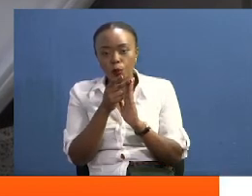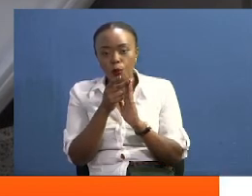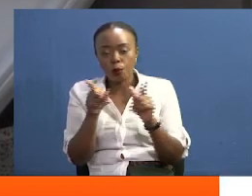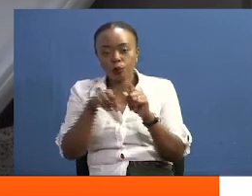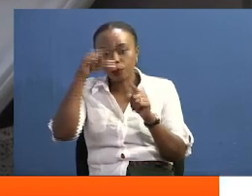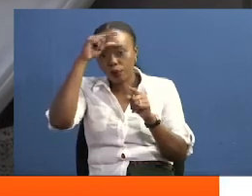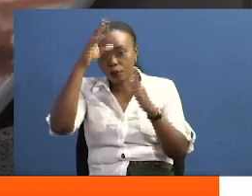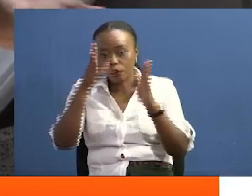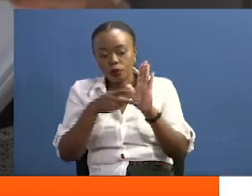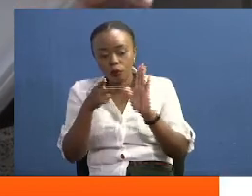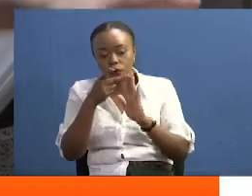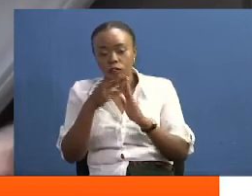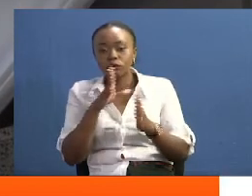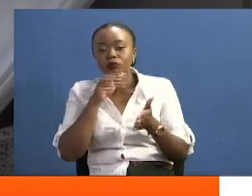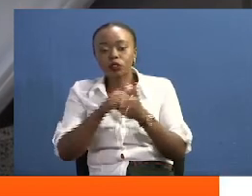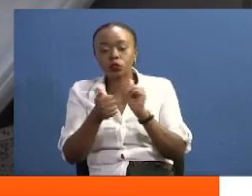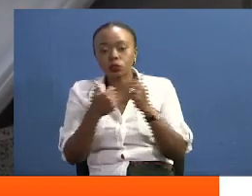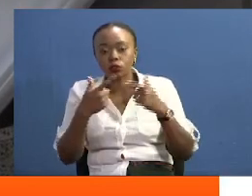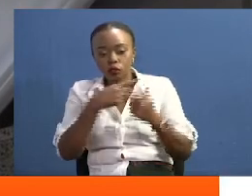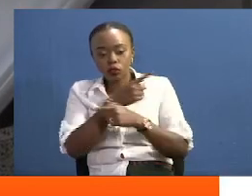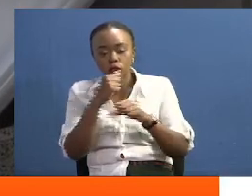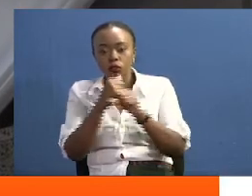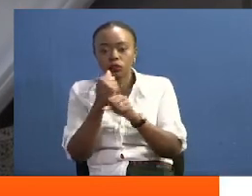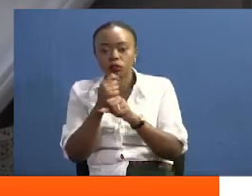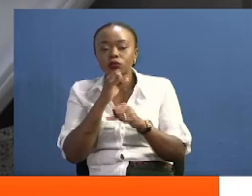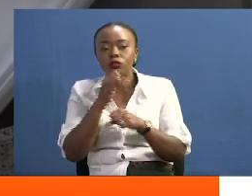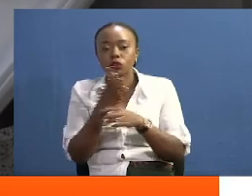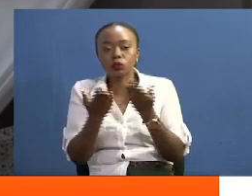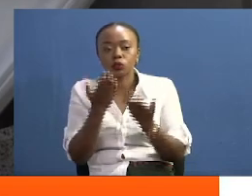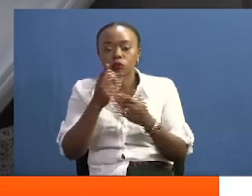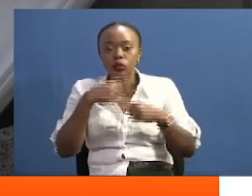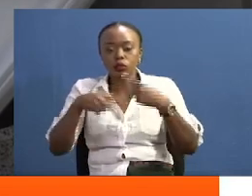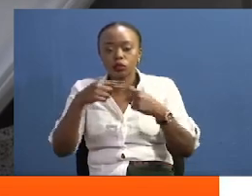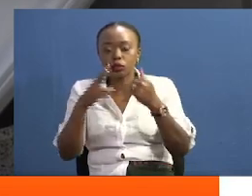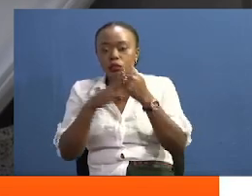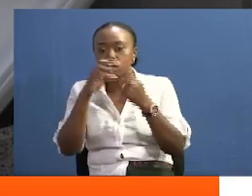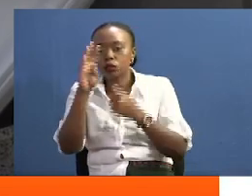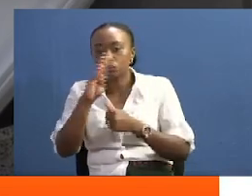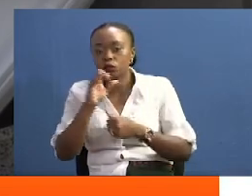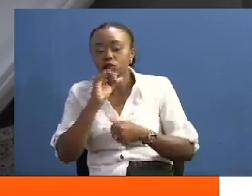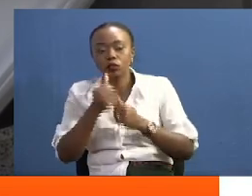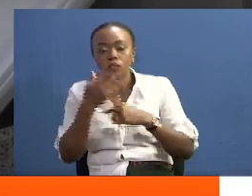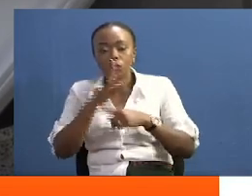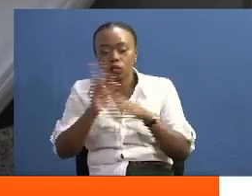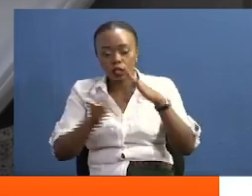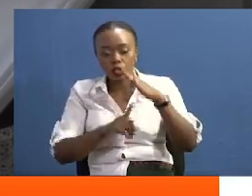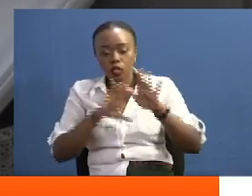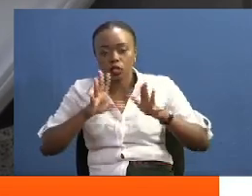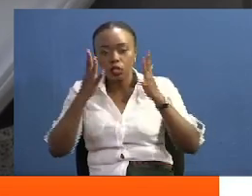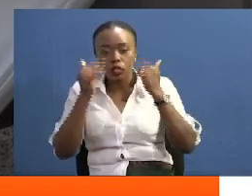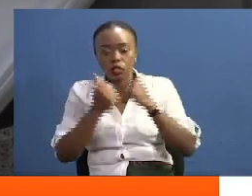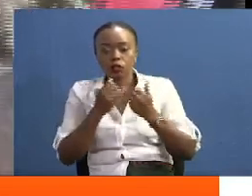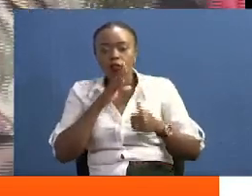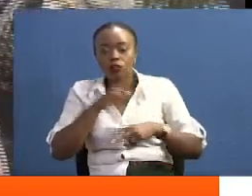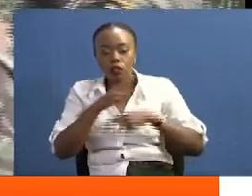a government program that will complement this effort. And it is costed at about 7 billion. It is under consideration now by